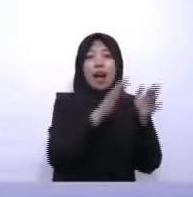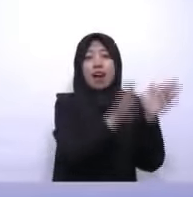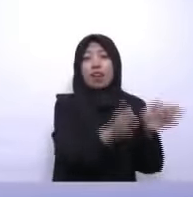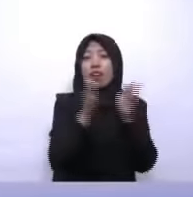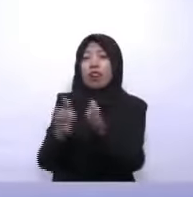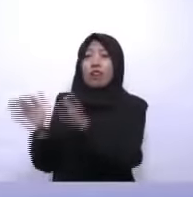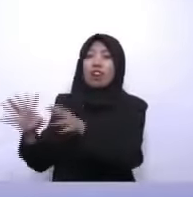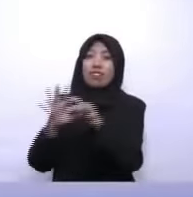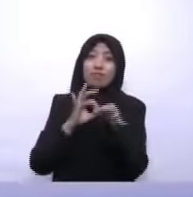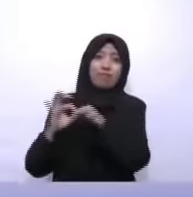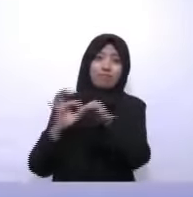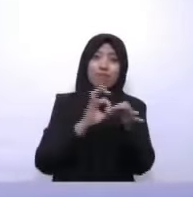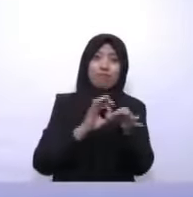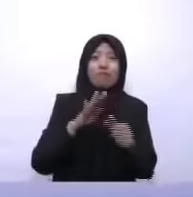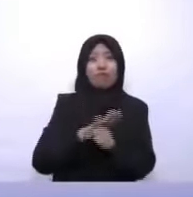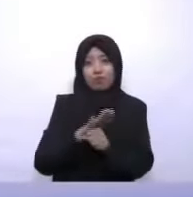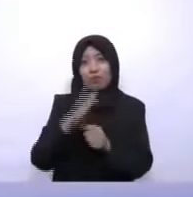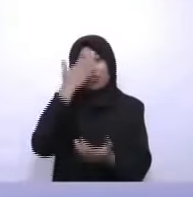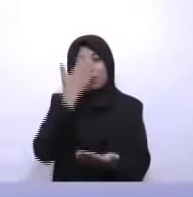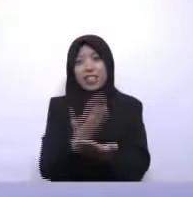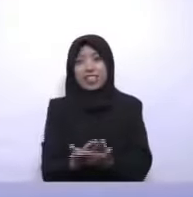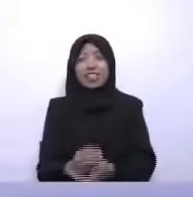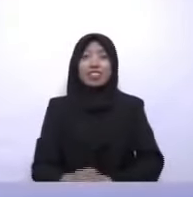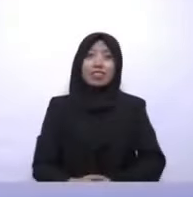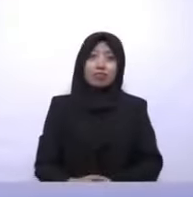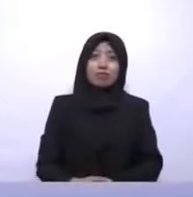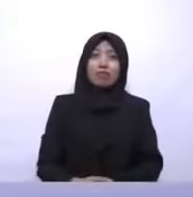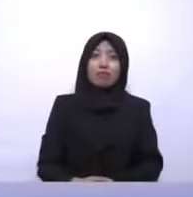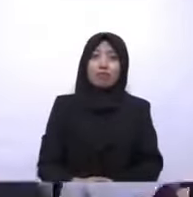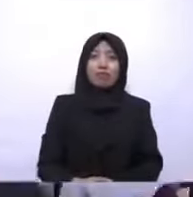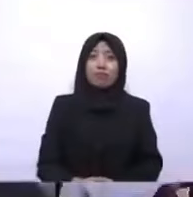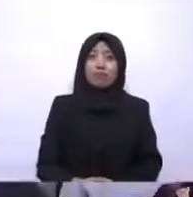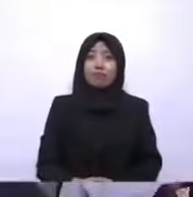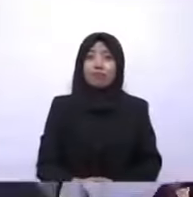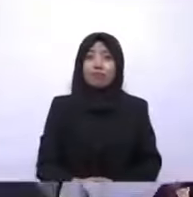baik. Sekian dari saya, terima kasih. Baik.